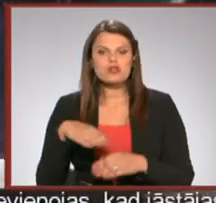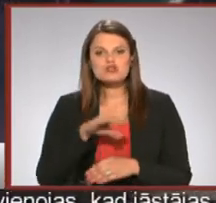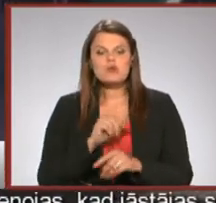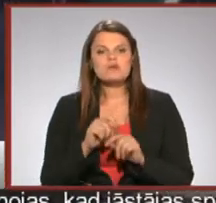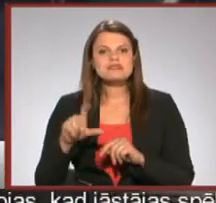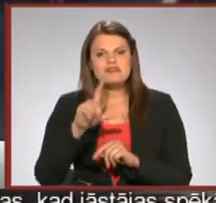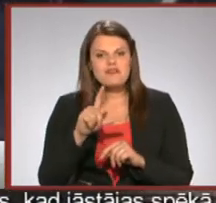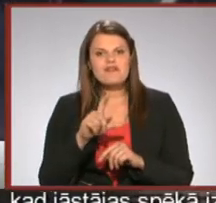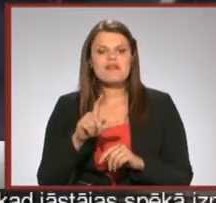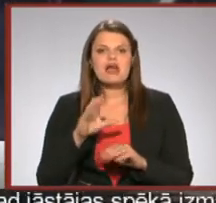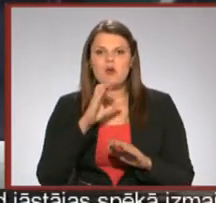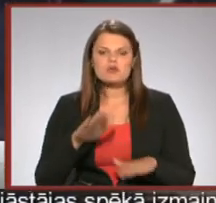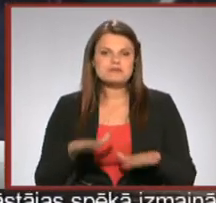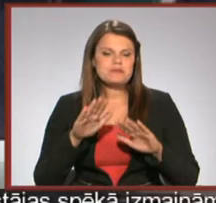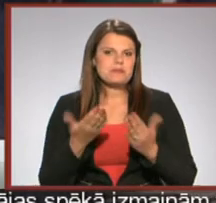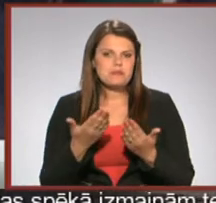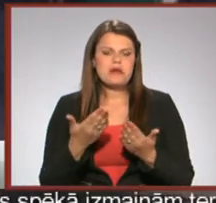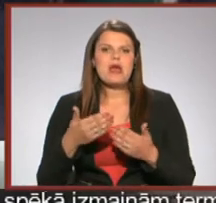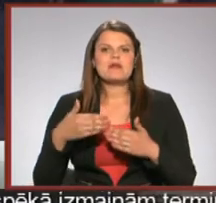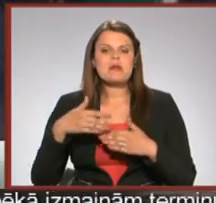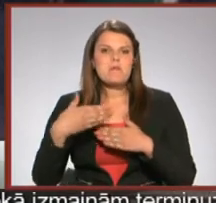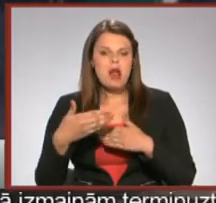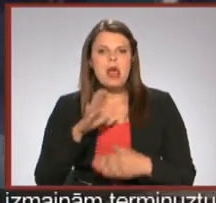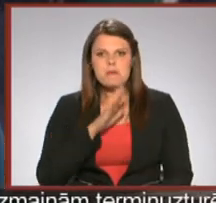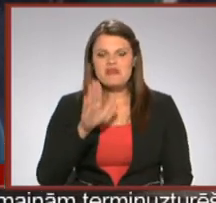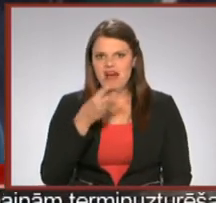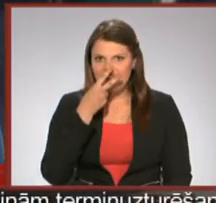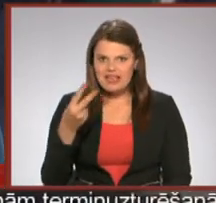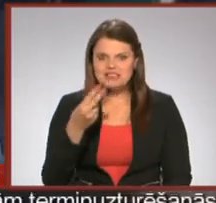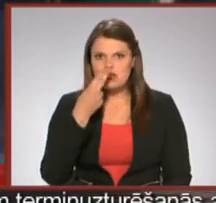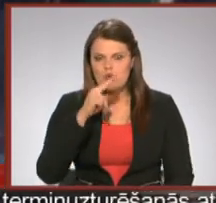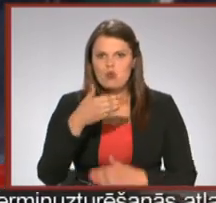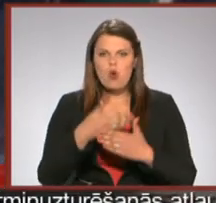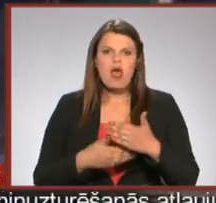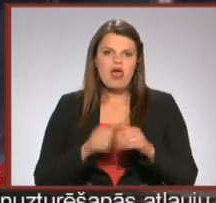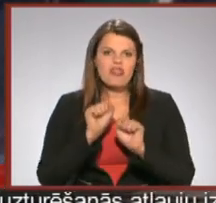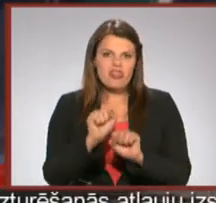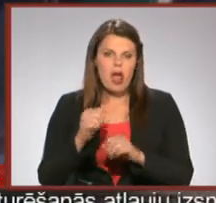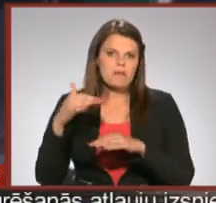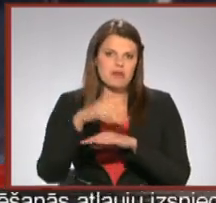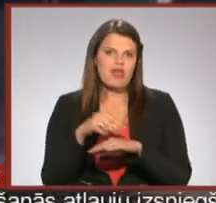vairāk gruntsūdeņu ceļas, bet malējiem bija, un varēja redzēt, ka tēk no dambja.